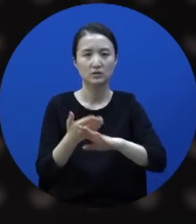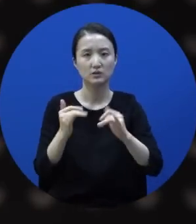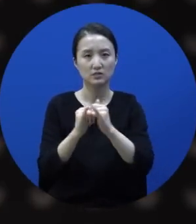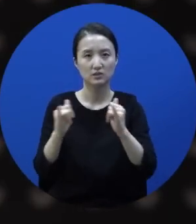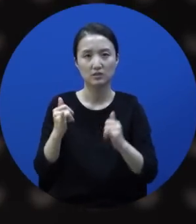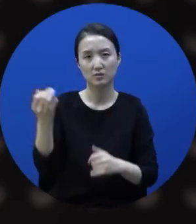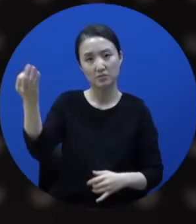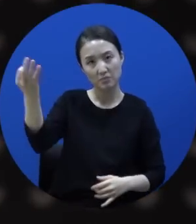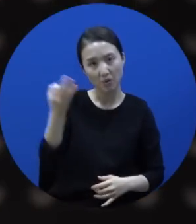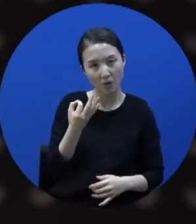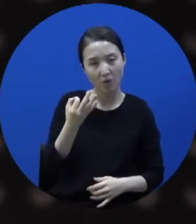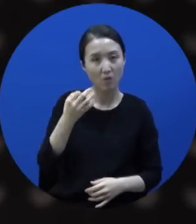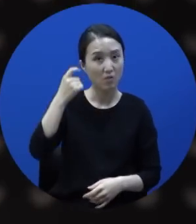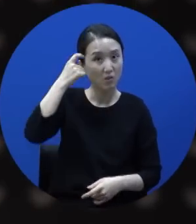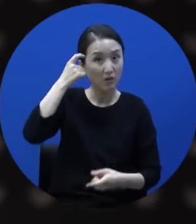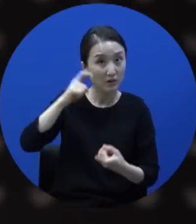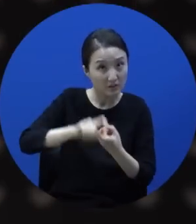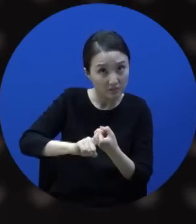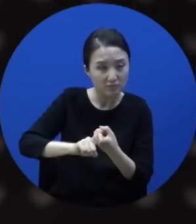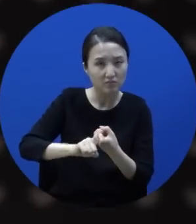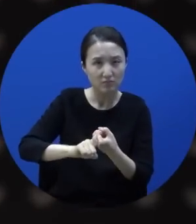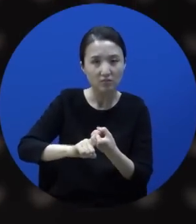그러면 찾을 수 있게 해줘야 되잖아요.